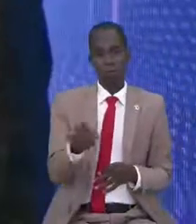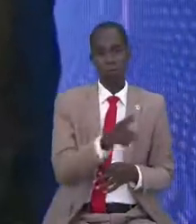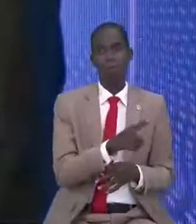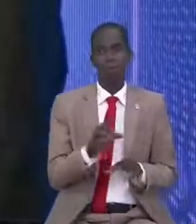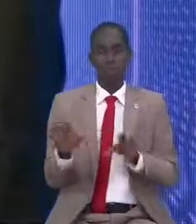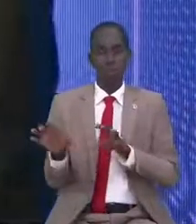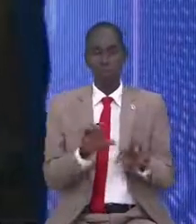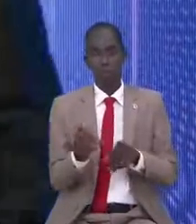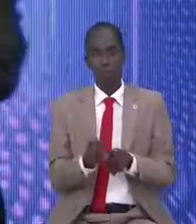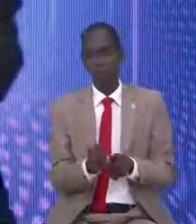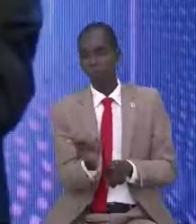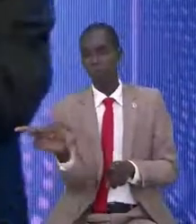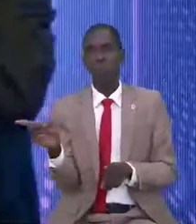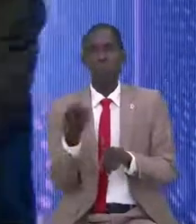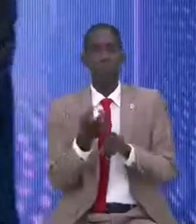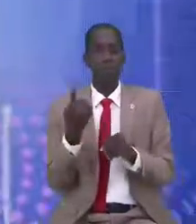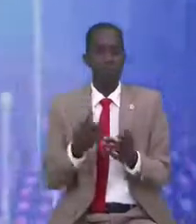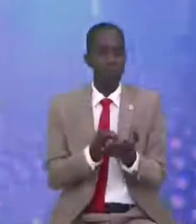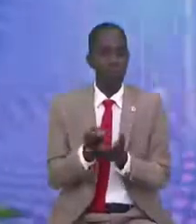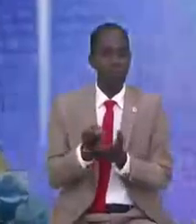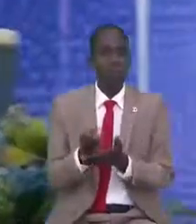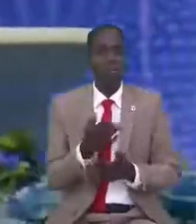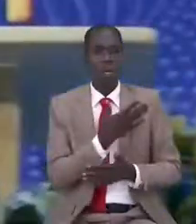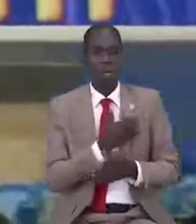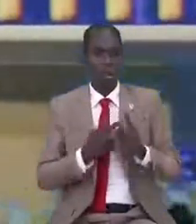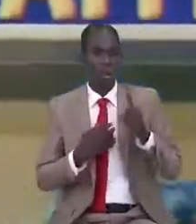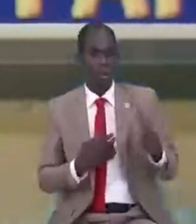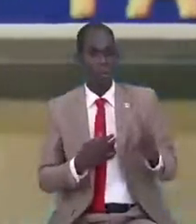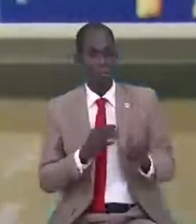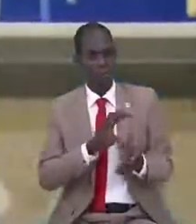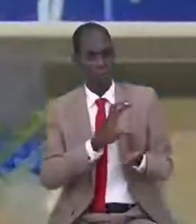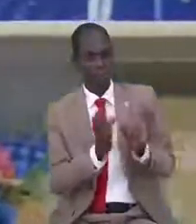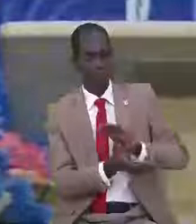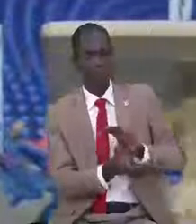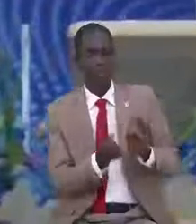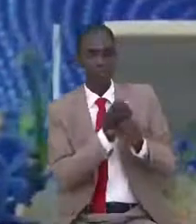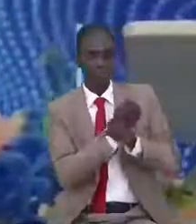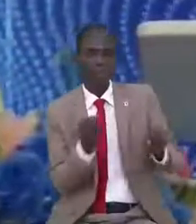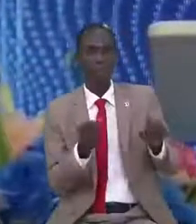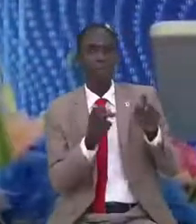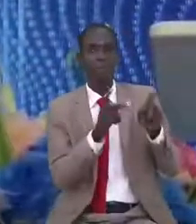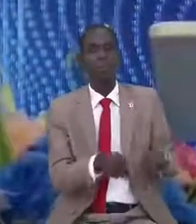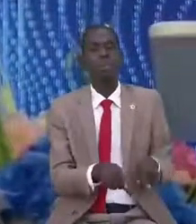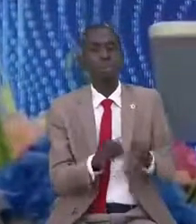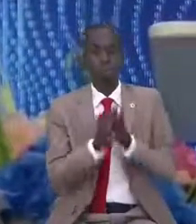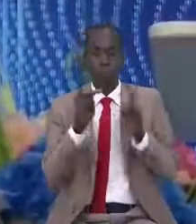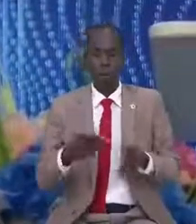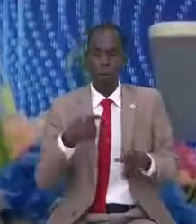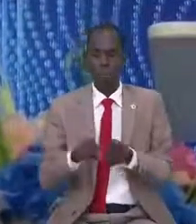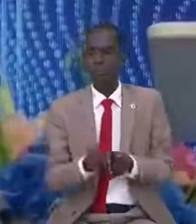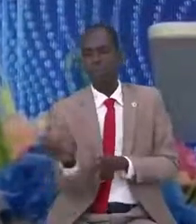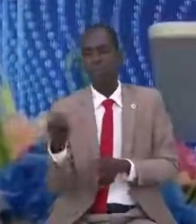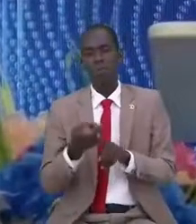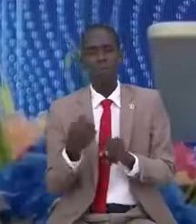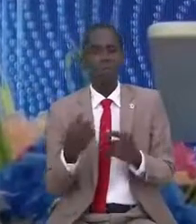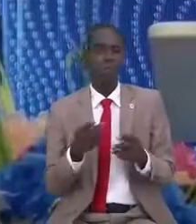si quelqu'un parmi vous s'est égaré loin de la vérité et qu'un autre l'y ramène, alors il s'est égaré de la vérité,